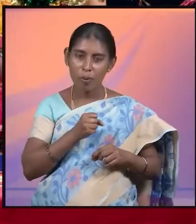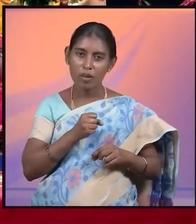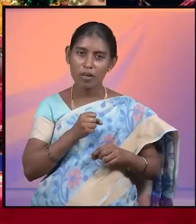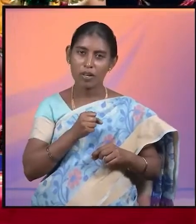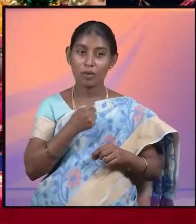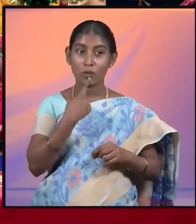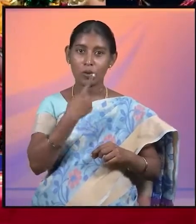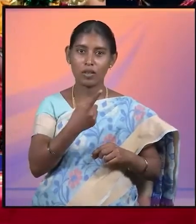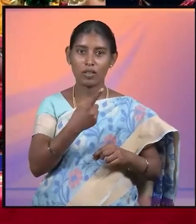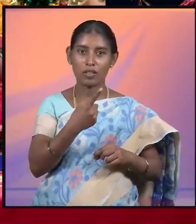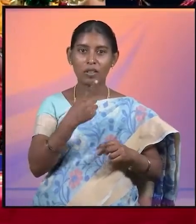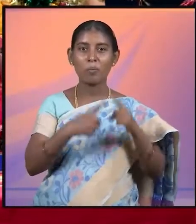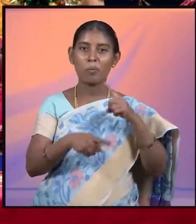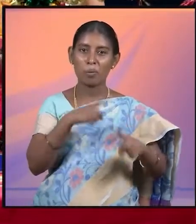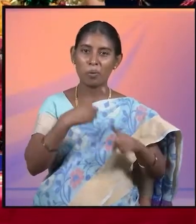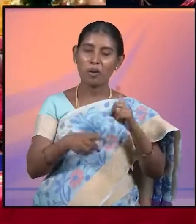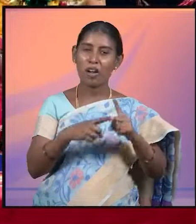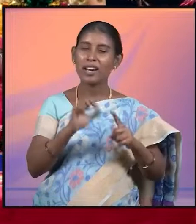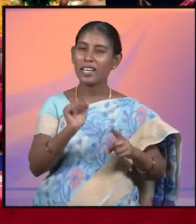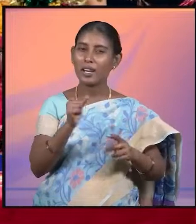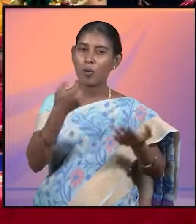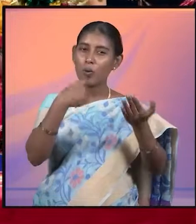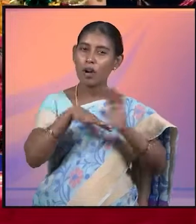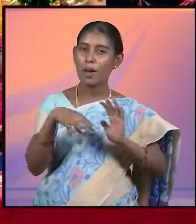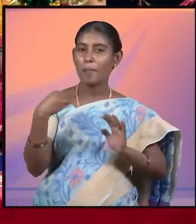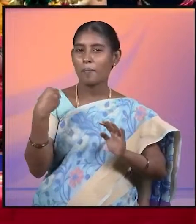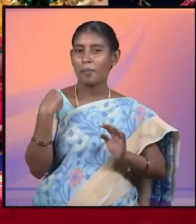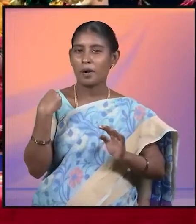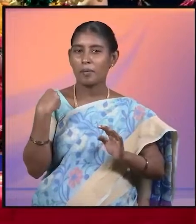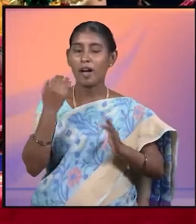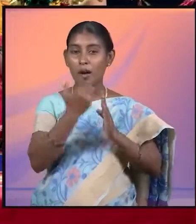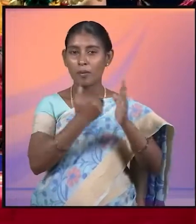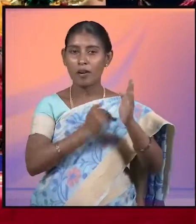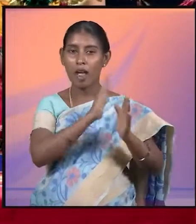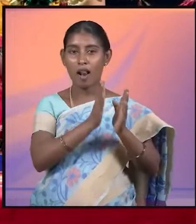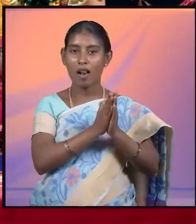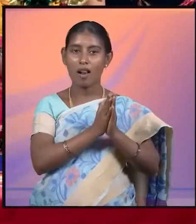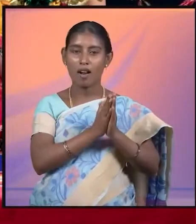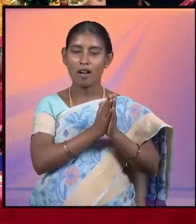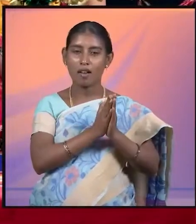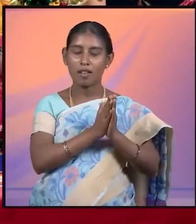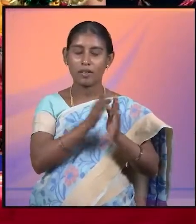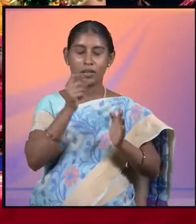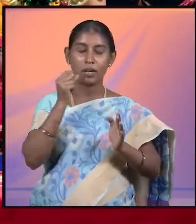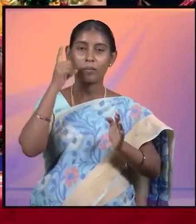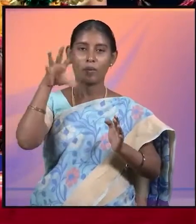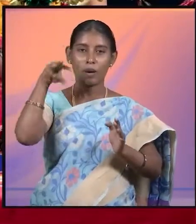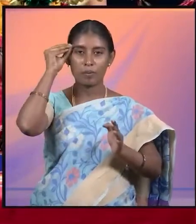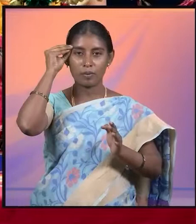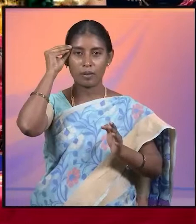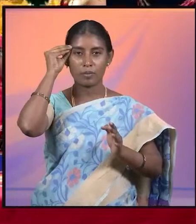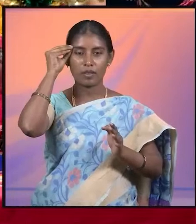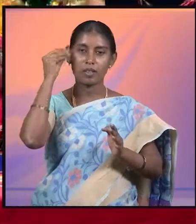ஏற்படக்கூடிய இழப்புகளை சொல்றாங்க. புரிஞ்ச தொண்டைமானும் இனிமேல் போர் செய்யறது இல்லன்னு